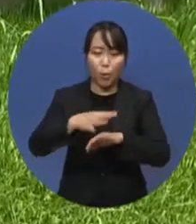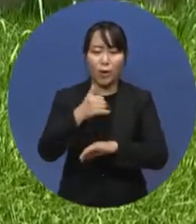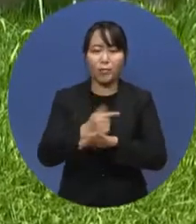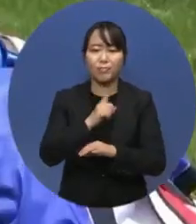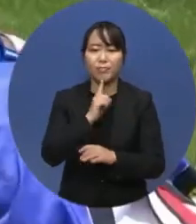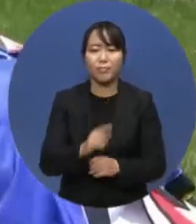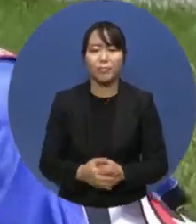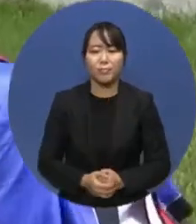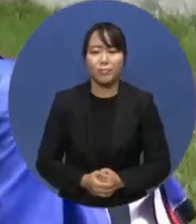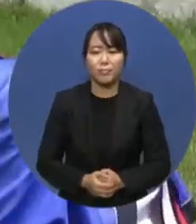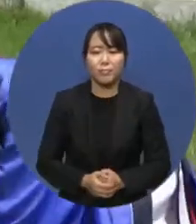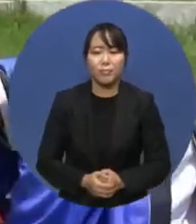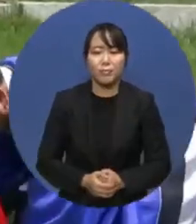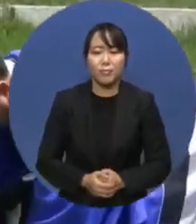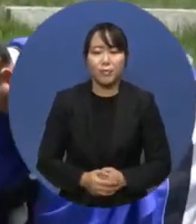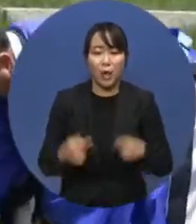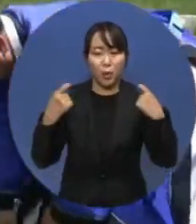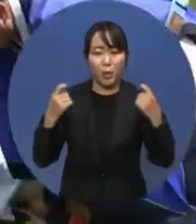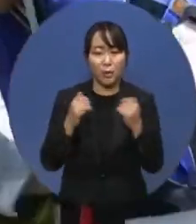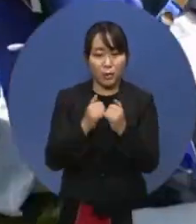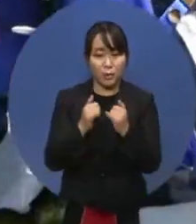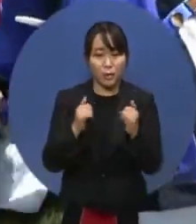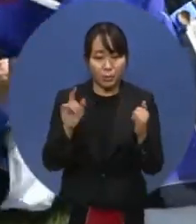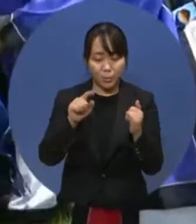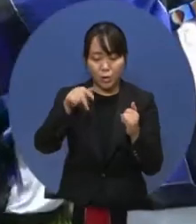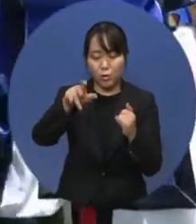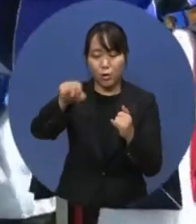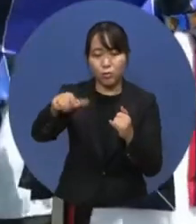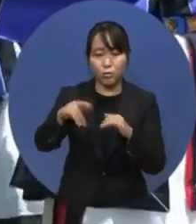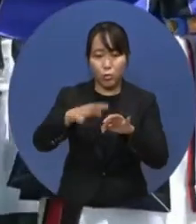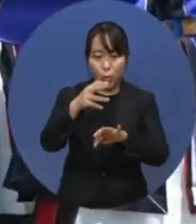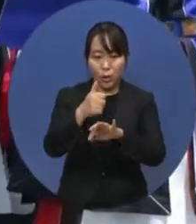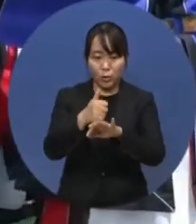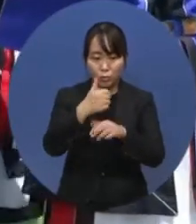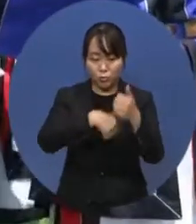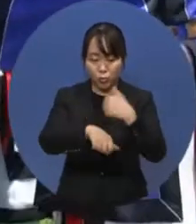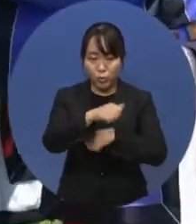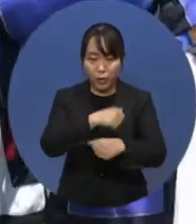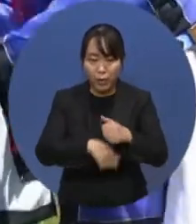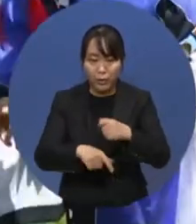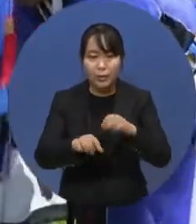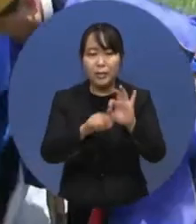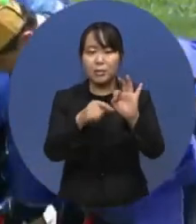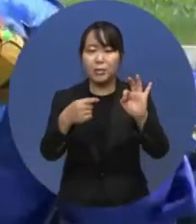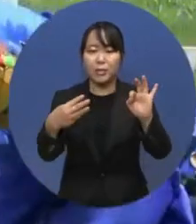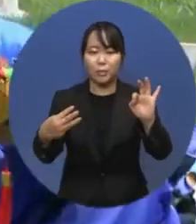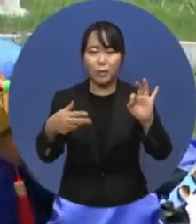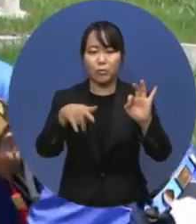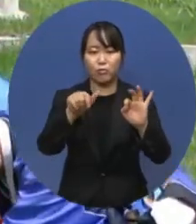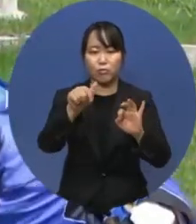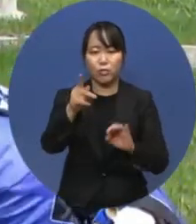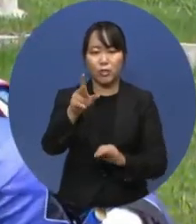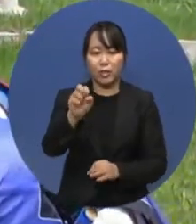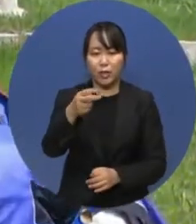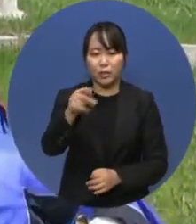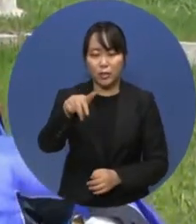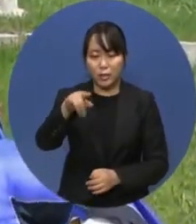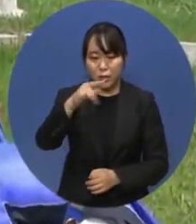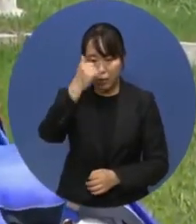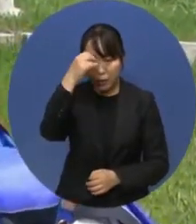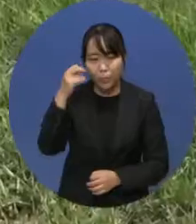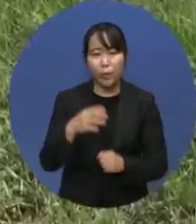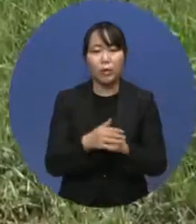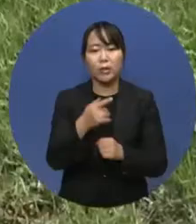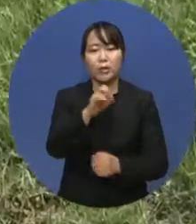있습니다. 관광객들은 경순왕 후손들이 모시는 10월 3일 추양대제 격식과